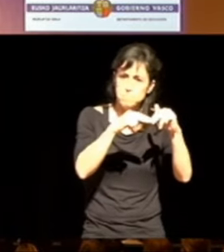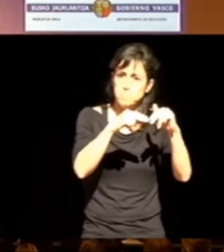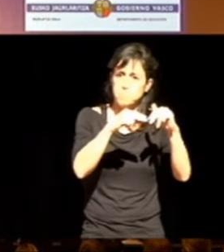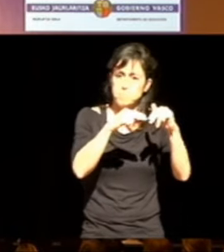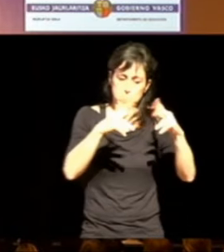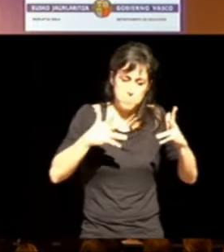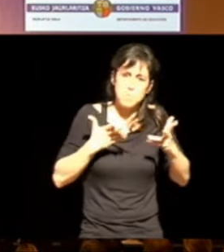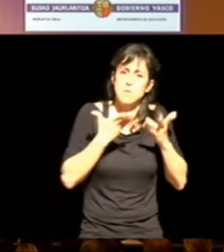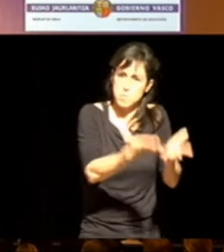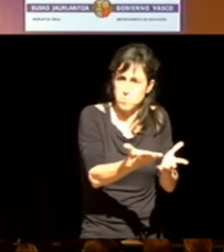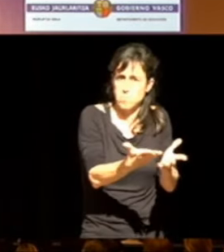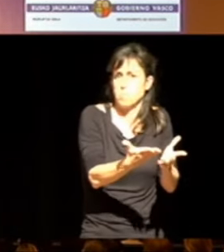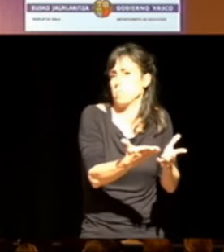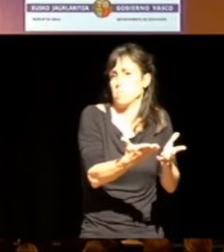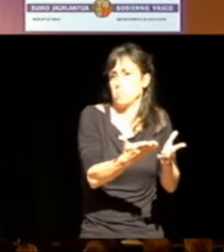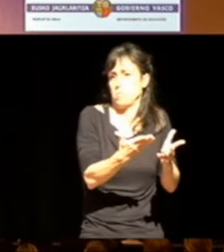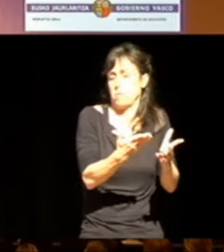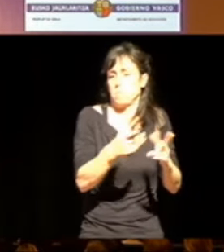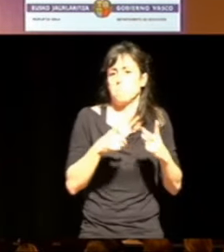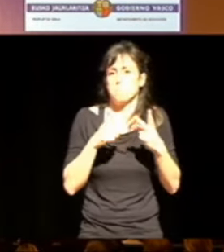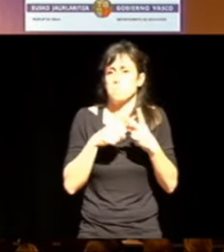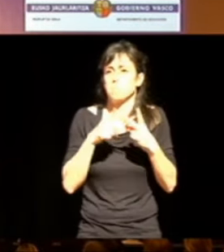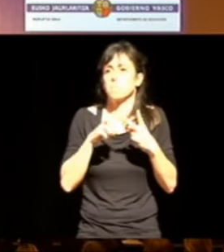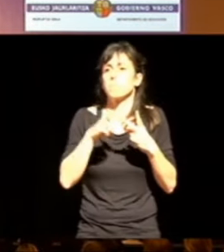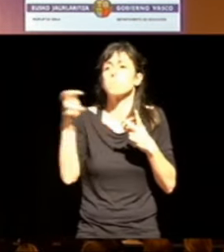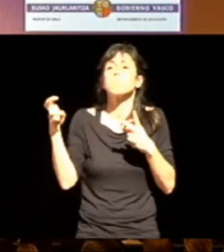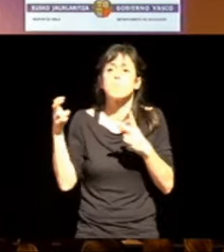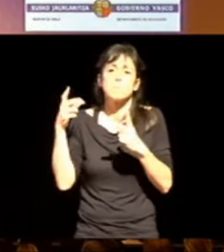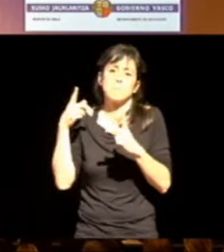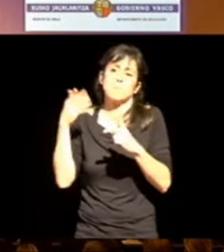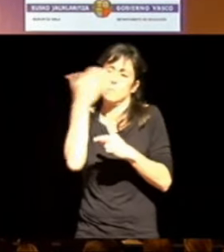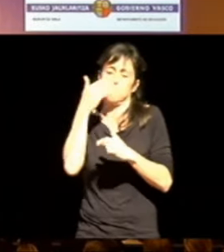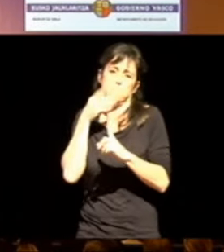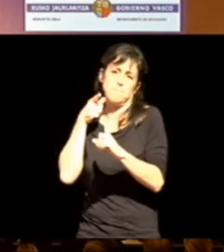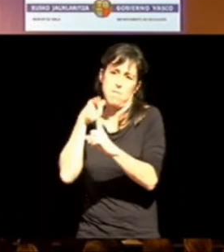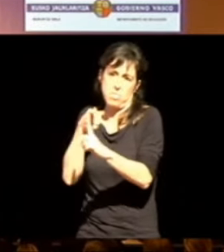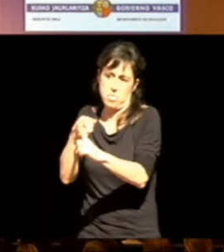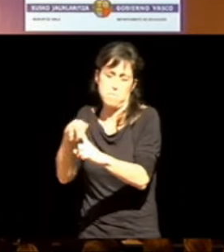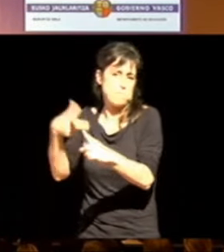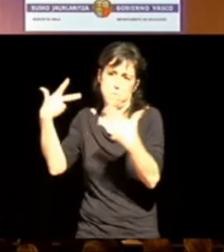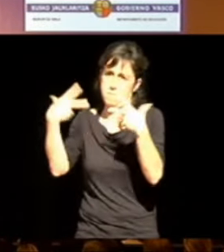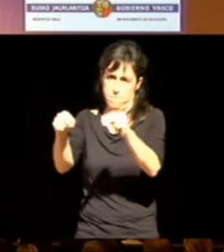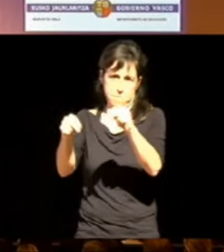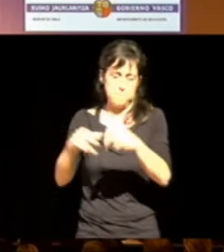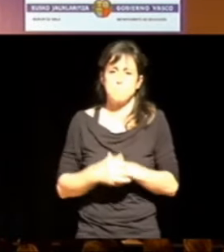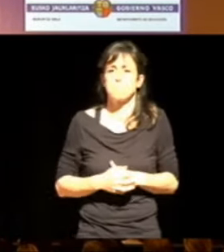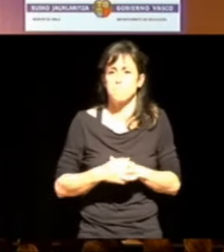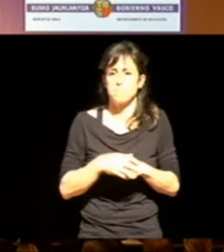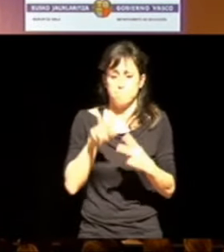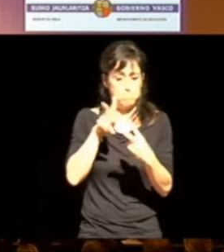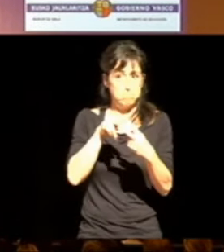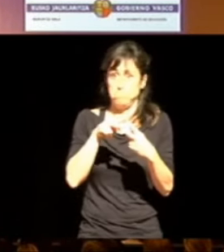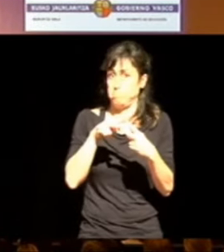eraikitzen laguntzeko sortu zen, eta baita ere eskola jazarpenari ateak izteko. Horiek izan dira